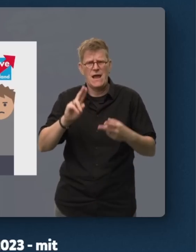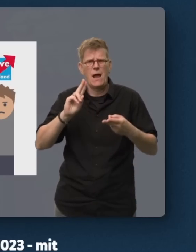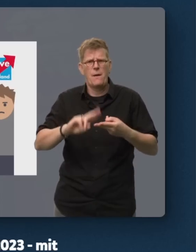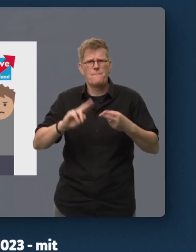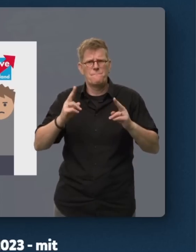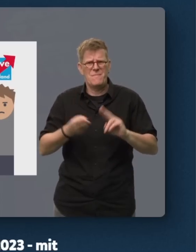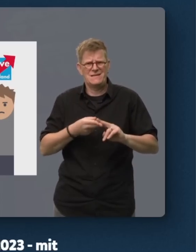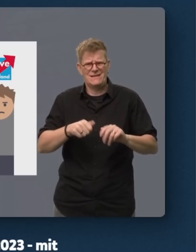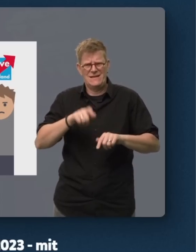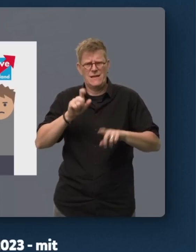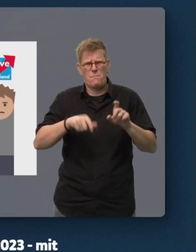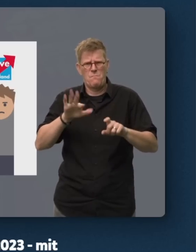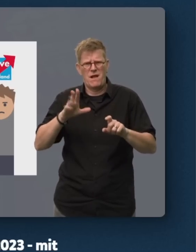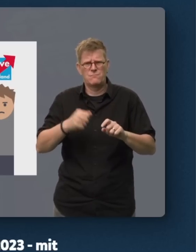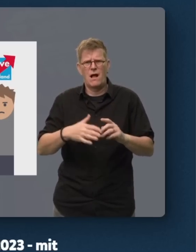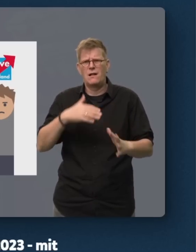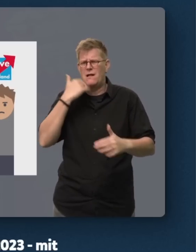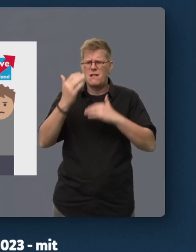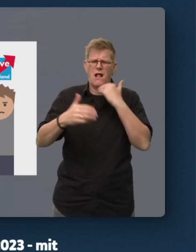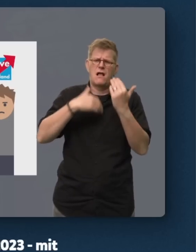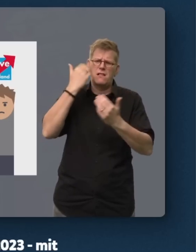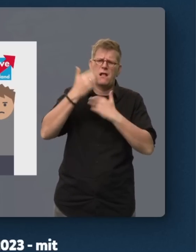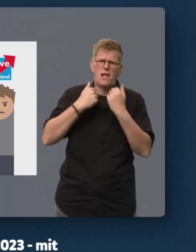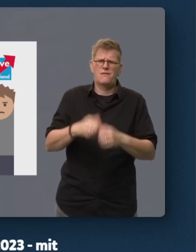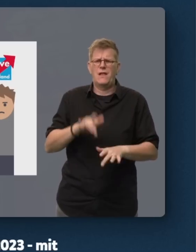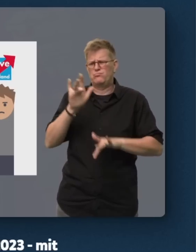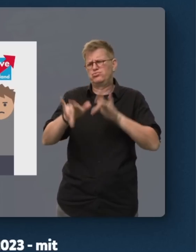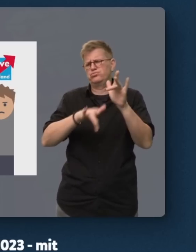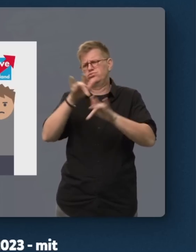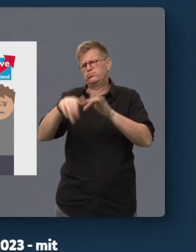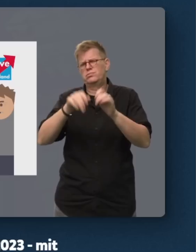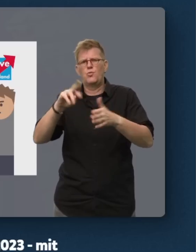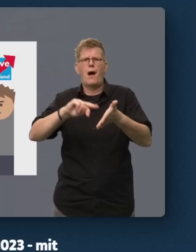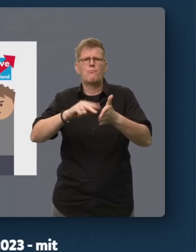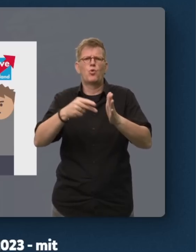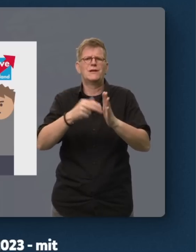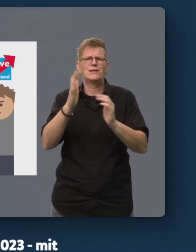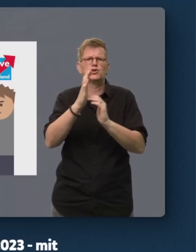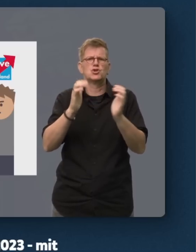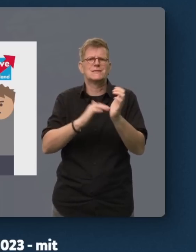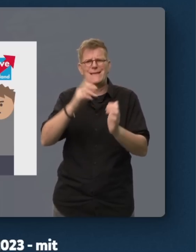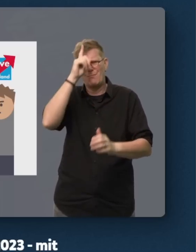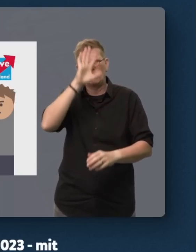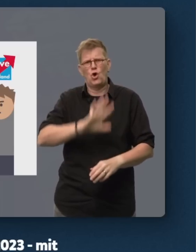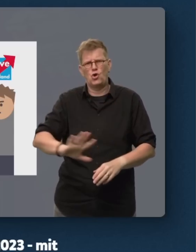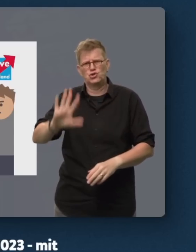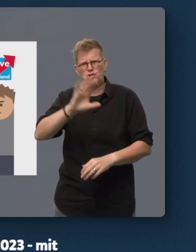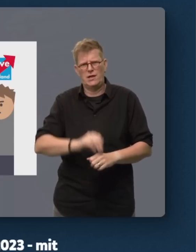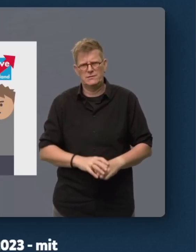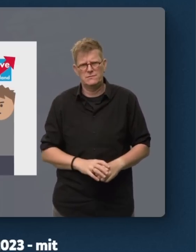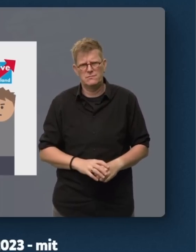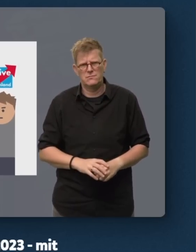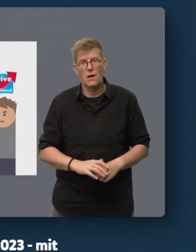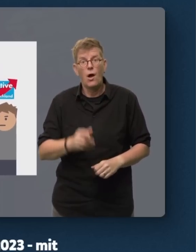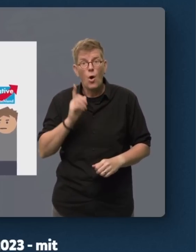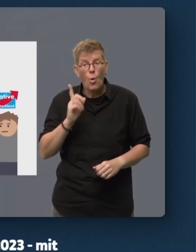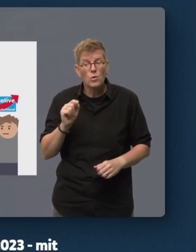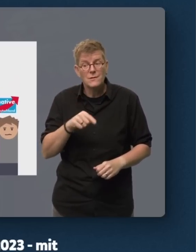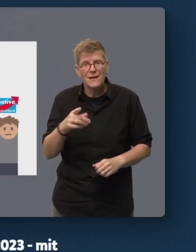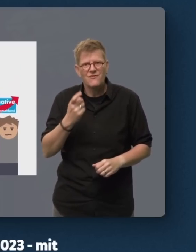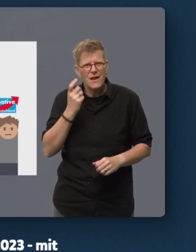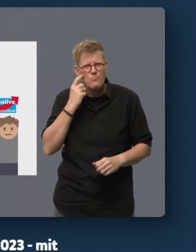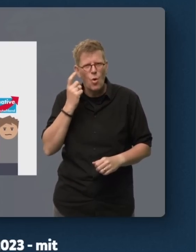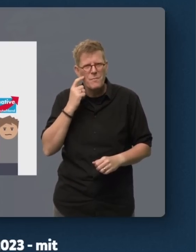schlecht über das politische System in Deutschland und sie versuchen offenbar die deutschen wütend darauf zu machen